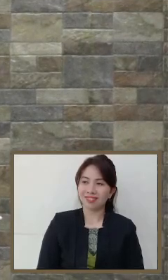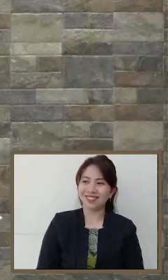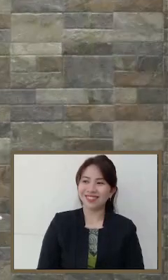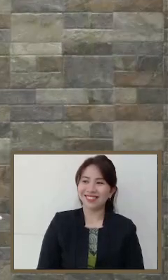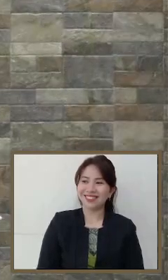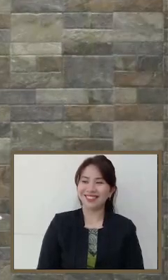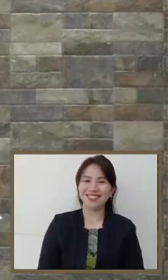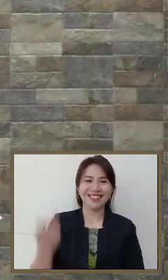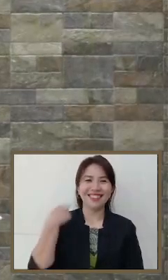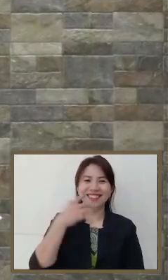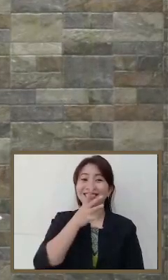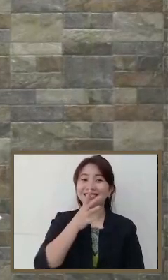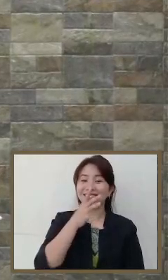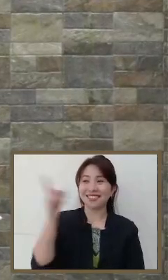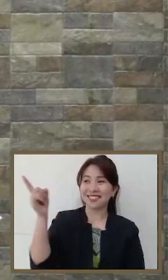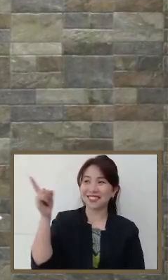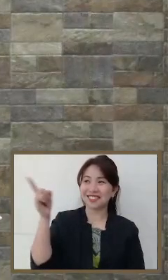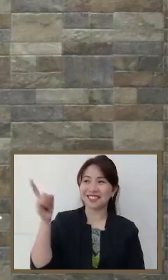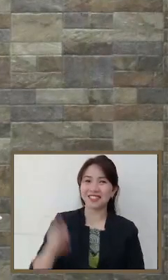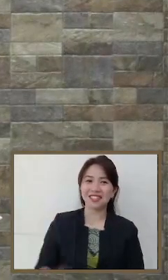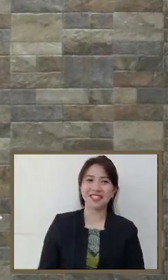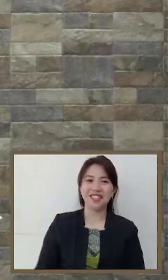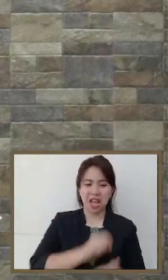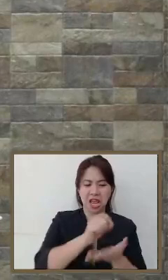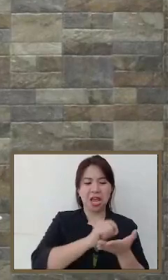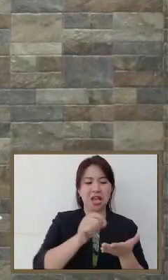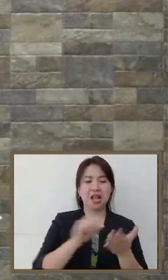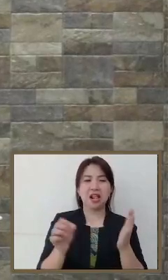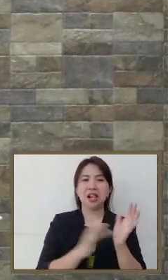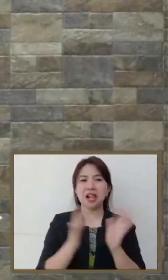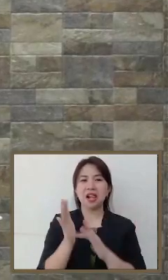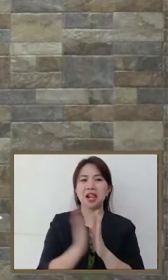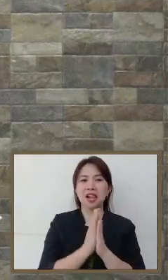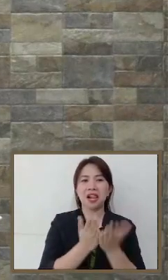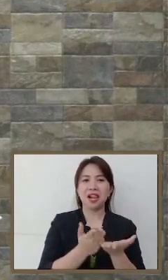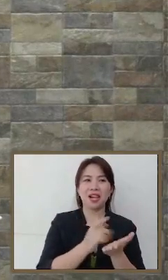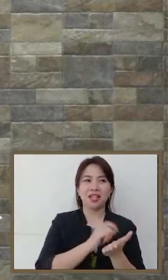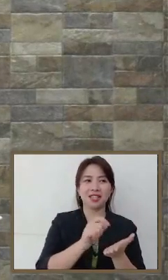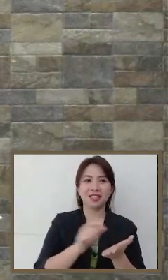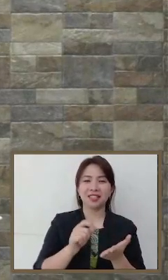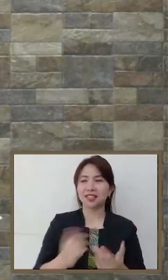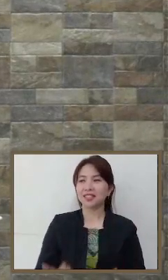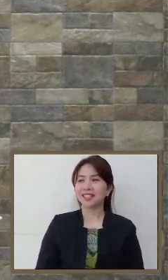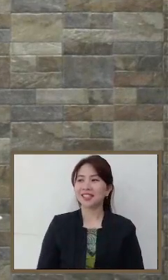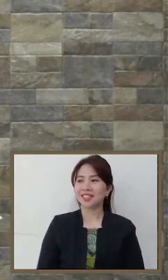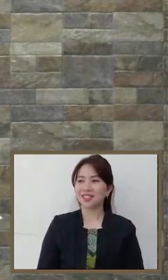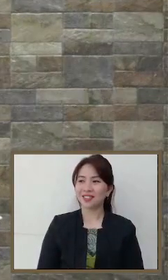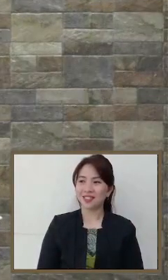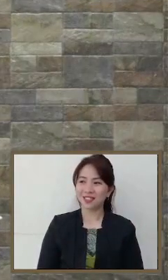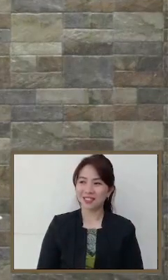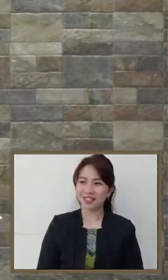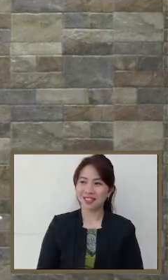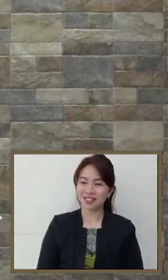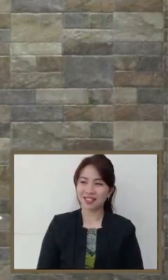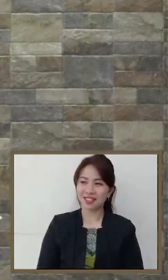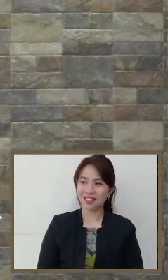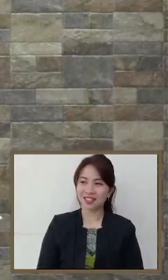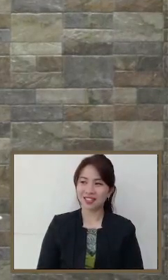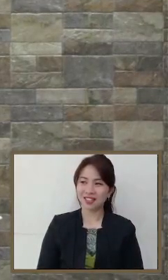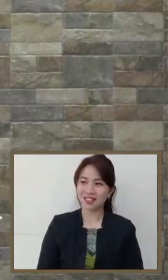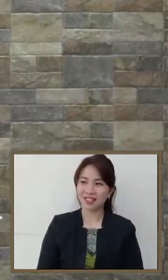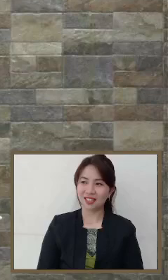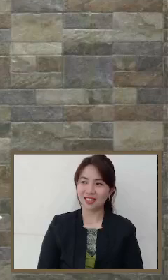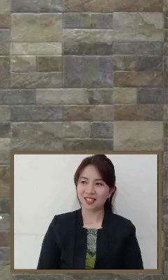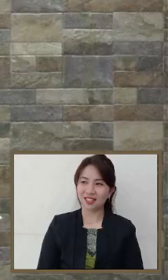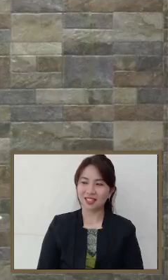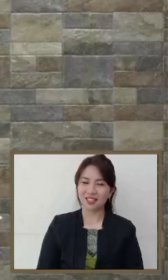ah naapektuhan yung pagsusulat ko parang sama pa ng loob mo ah naapekto k busing